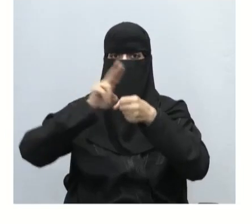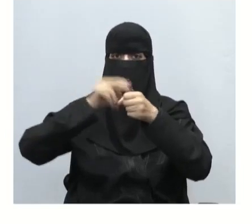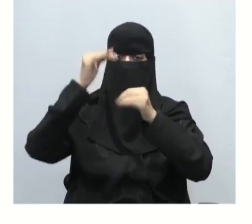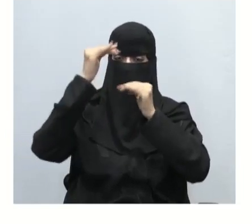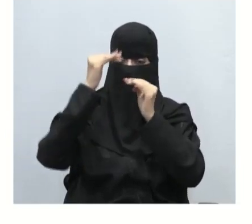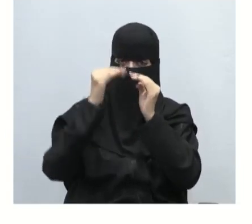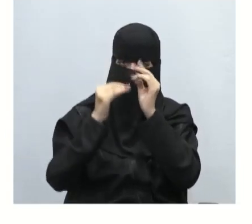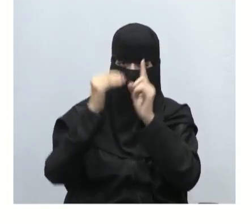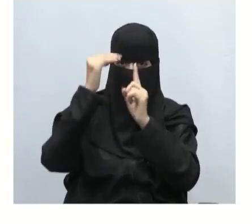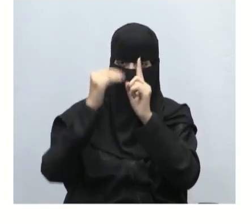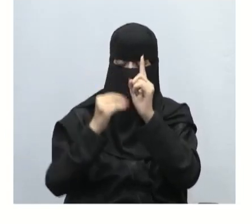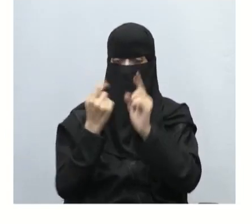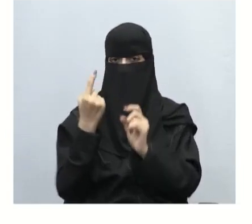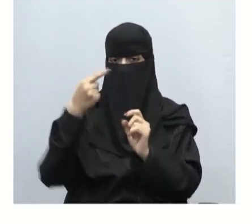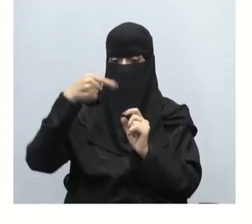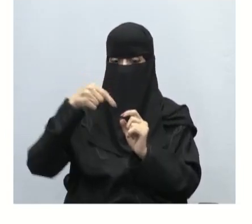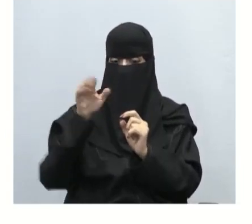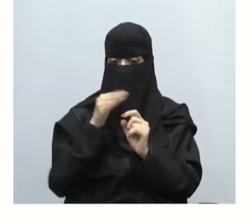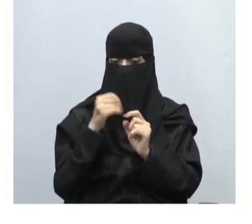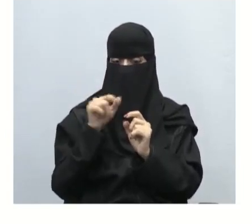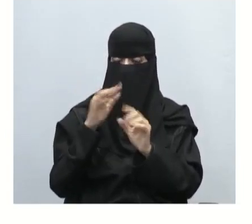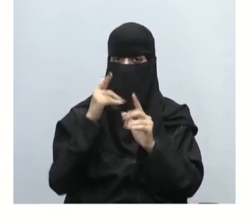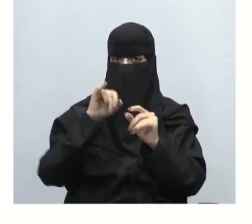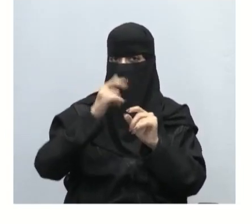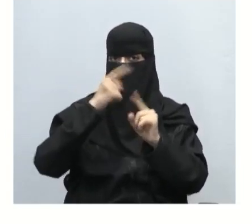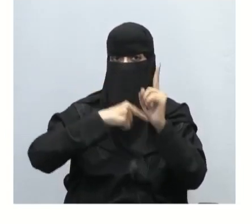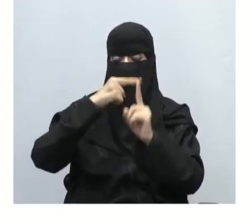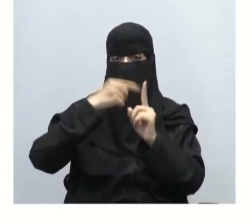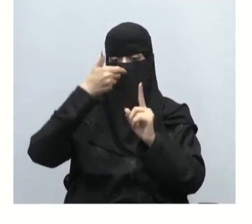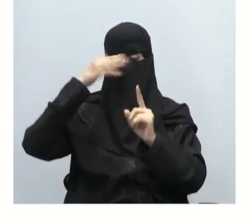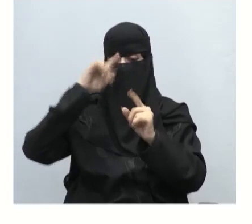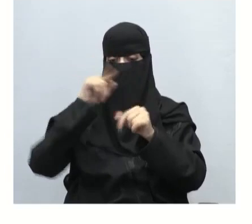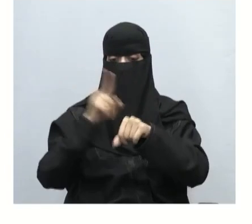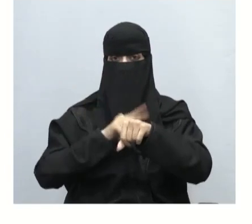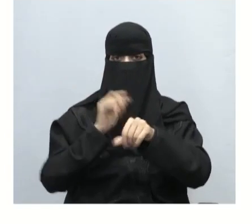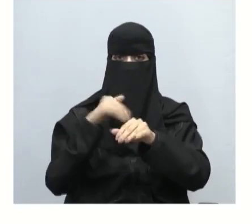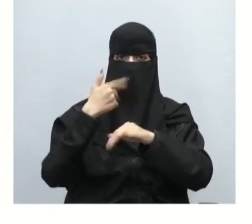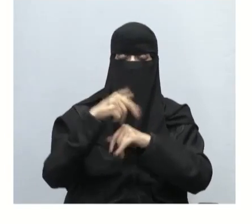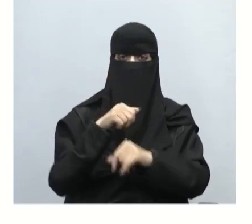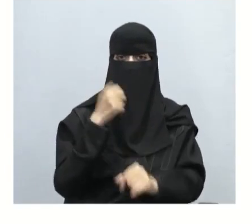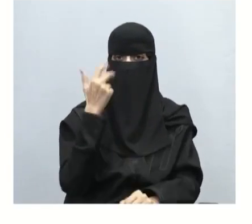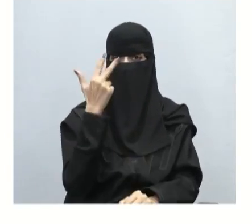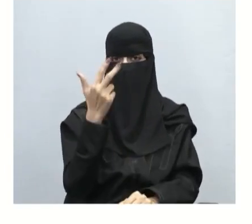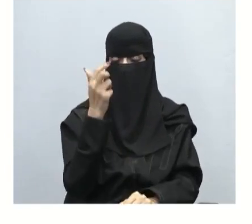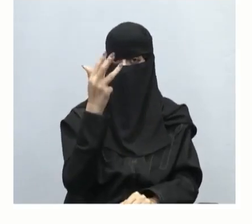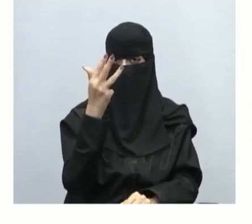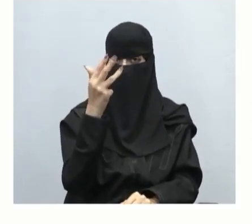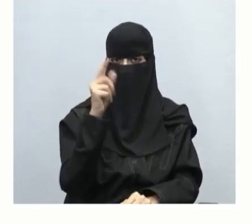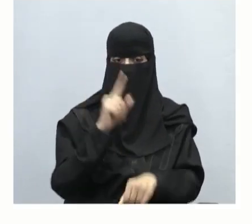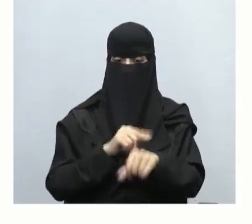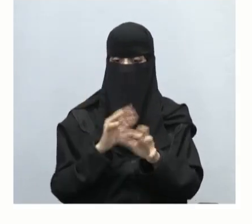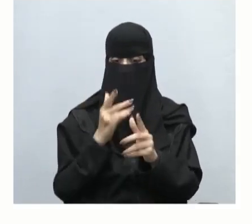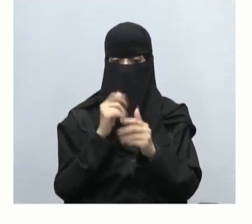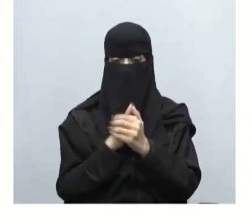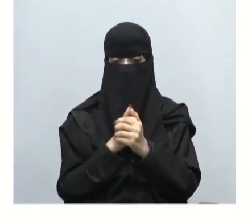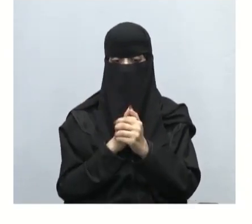فانخفضت ع درجات سيليزيه ما درجه الحراره عند الساعه التاسعه ليلا هل